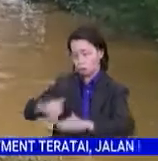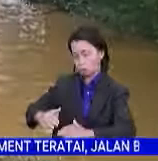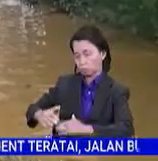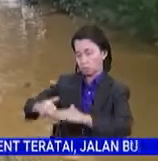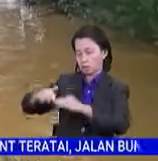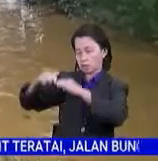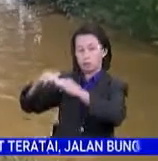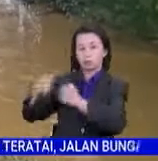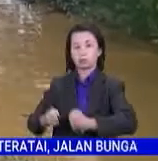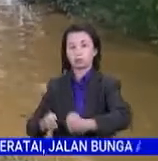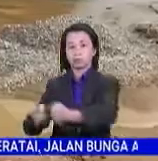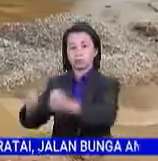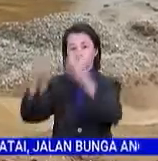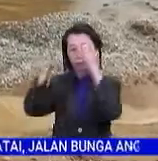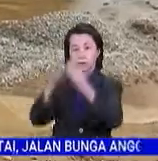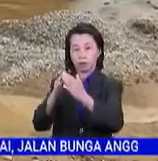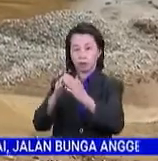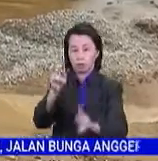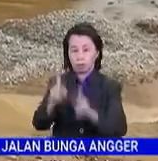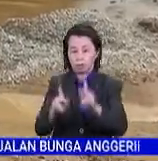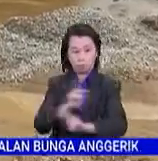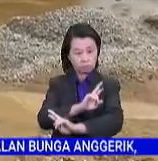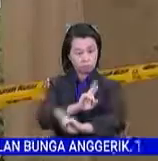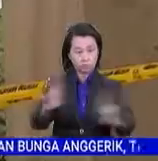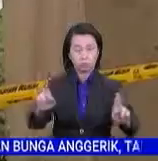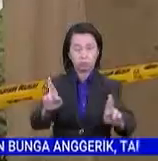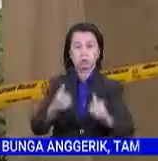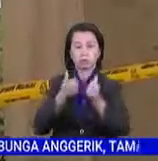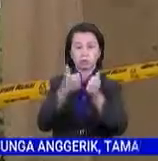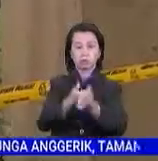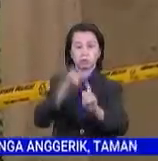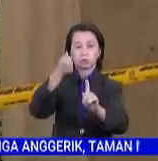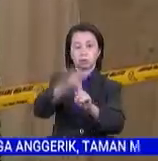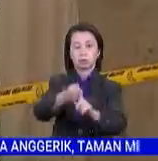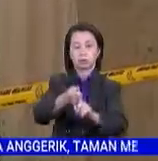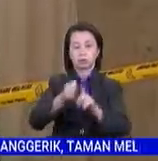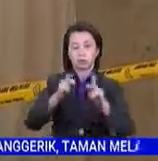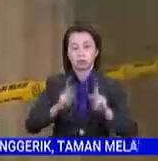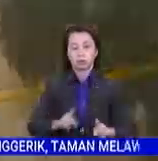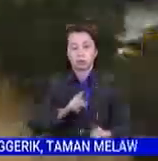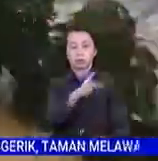Sungai Pahang. Orang ramai diingatkan bersiap sedia dan patuh arahan pihak berkuasa.